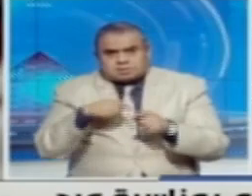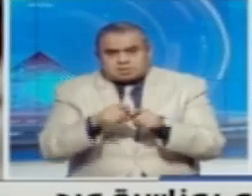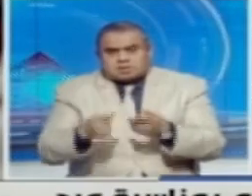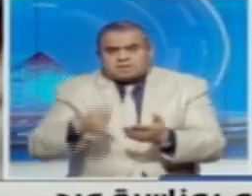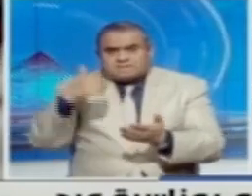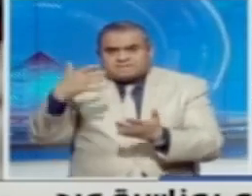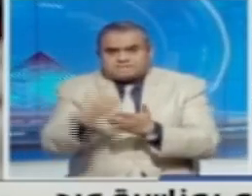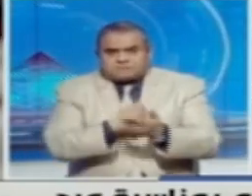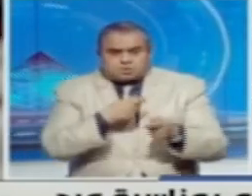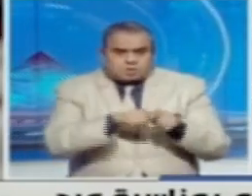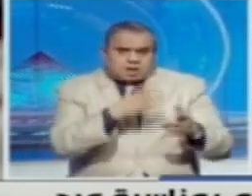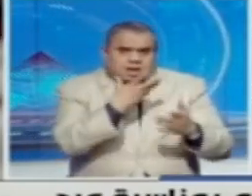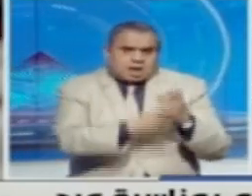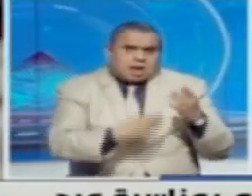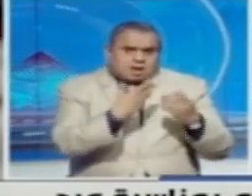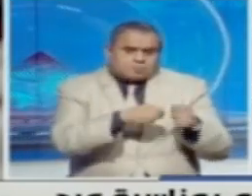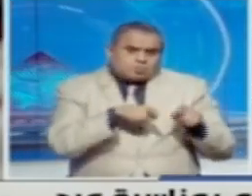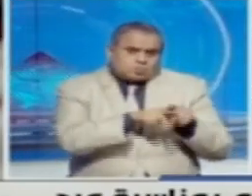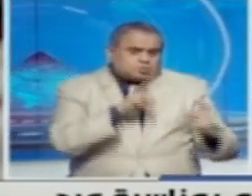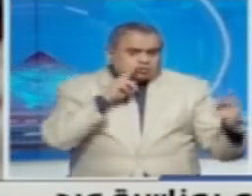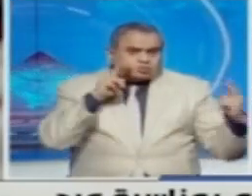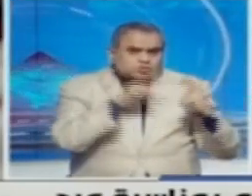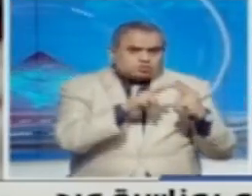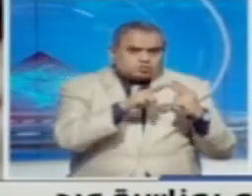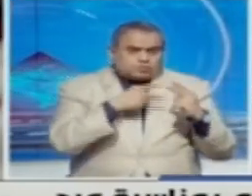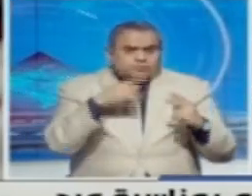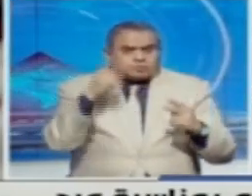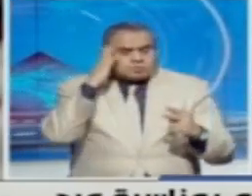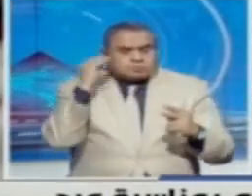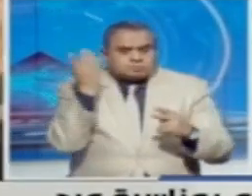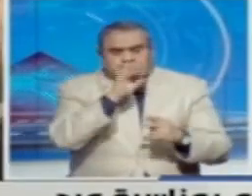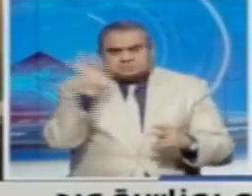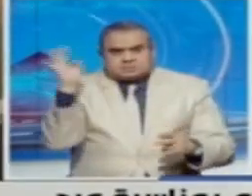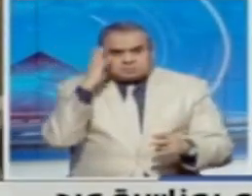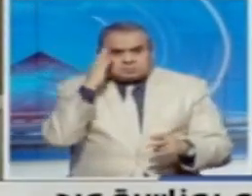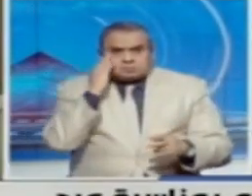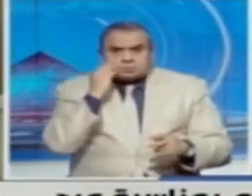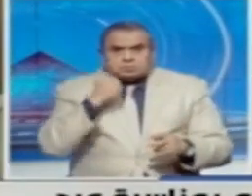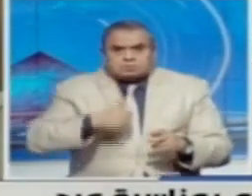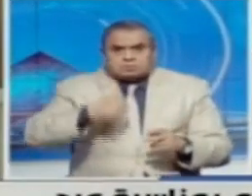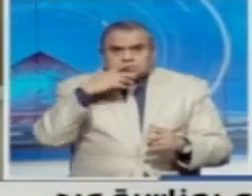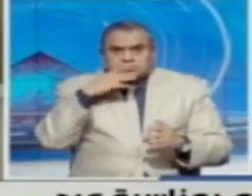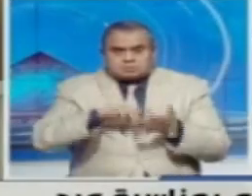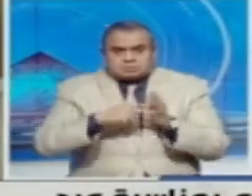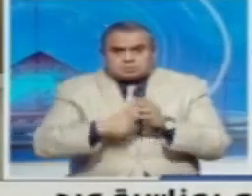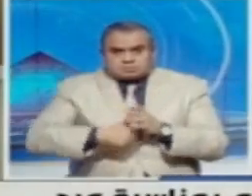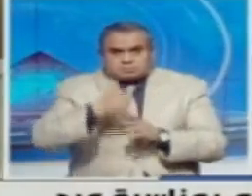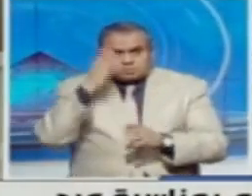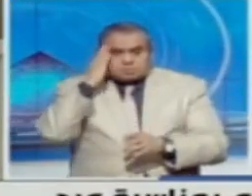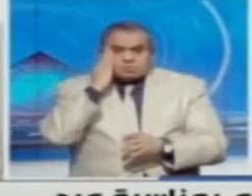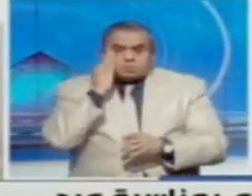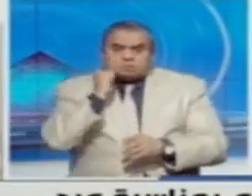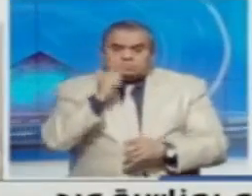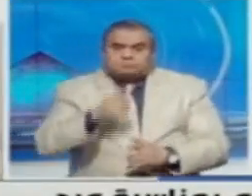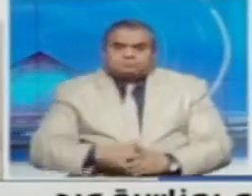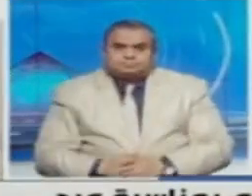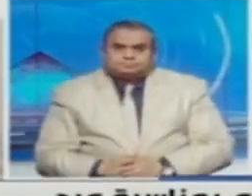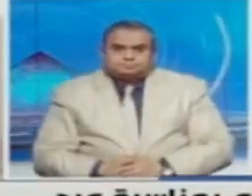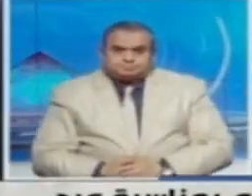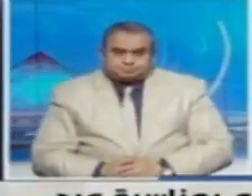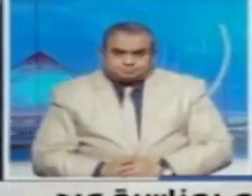احنا نعيد مع اولادنا واهالينا، ودي كانت اكبر شيء يعني بالنسبه لنا واكبر هديه بالنسبه لنا. هقدر